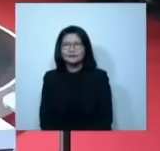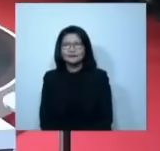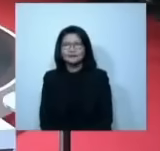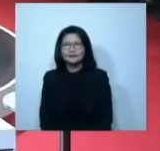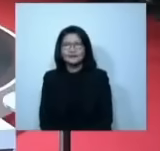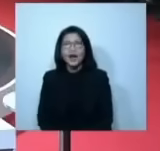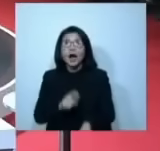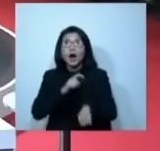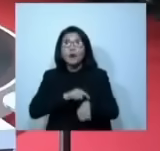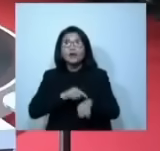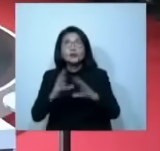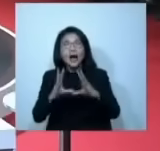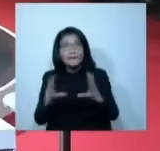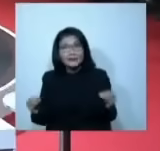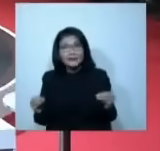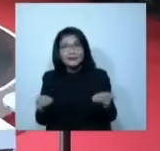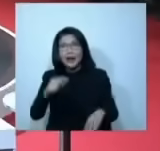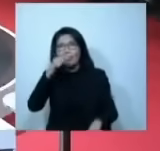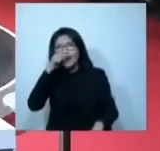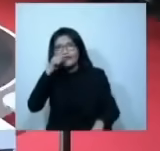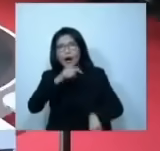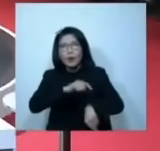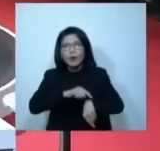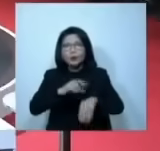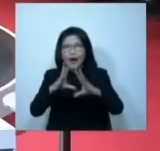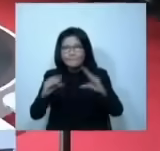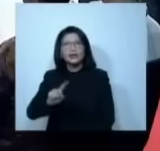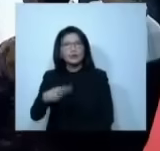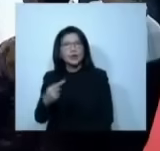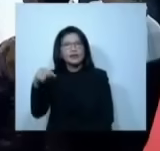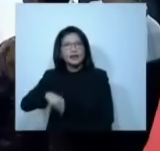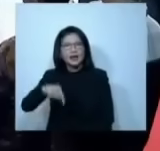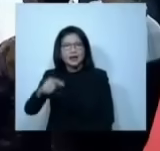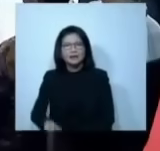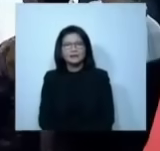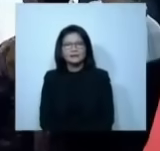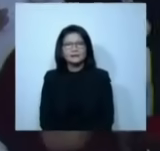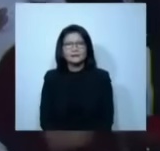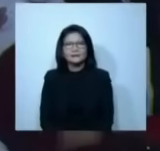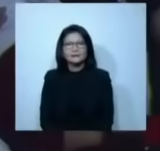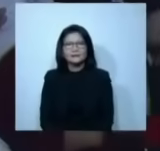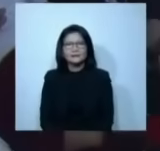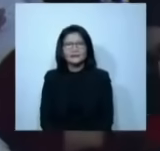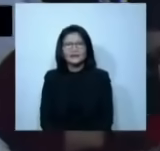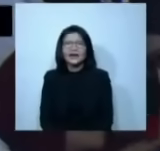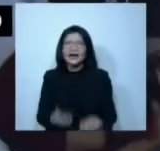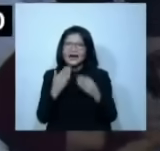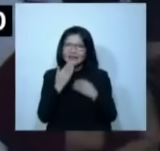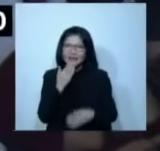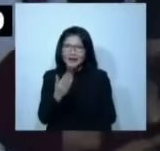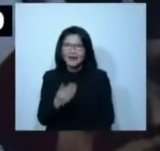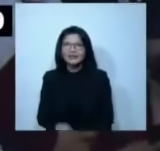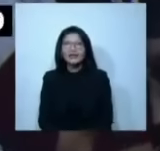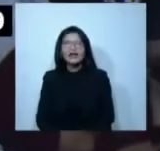mau mikir enggak mau dengar enggak mau analisis pokoknya ikutlah Oke kalau yang swing voters Nah kalau yang swing water itu kan yang